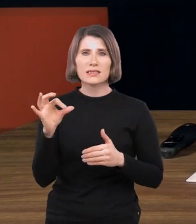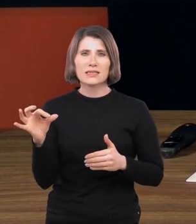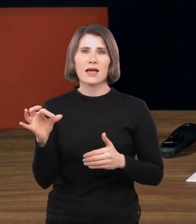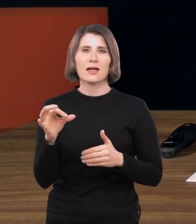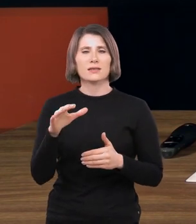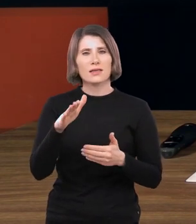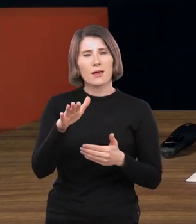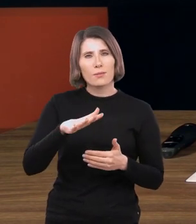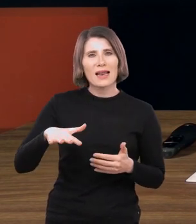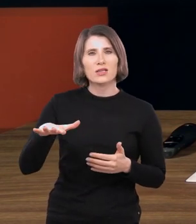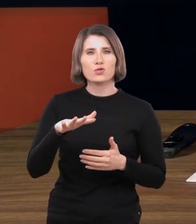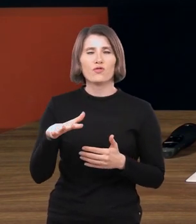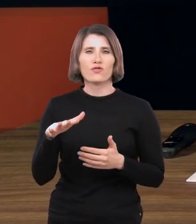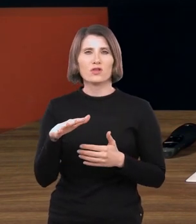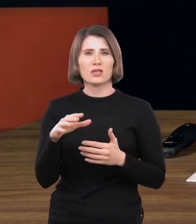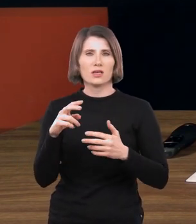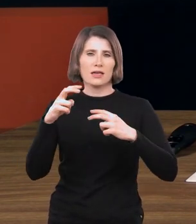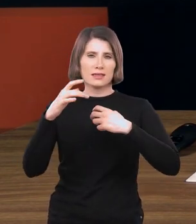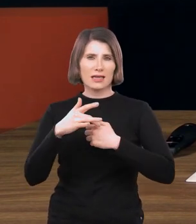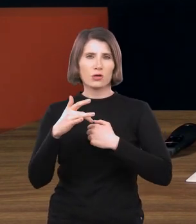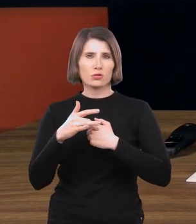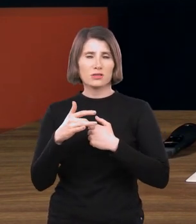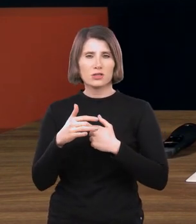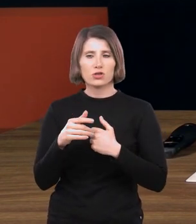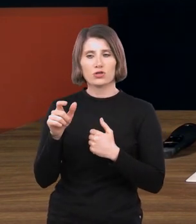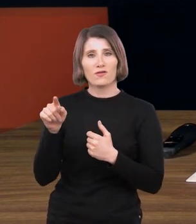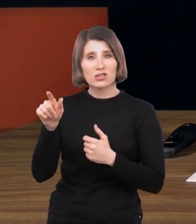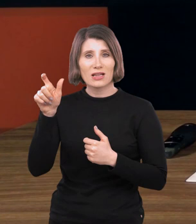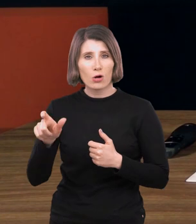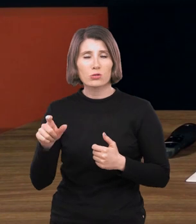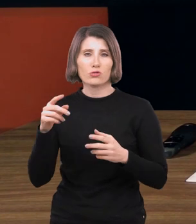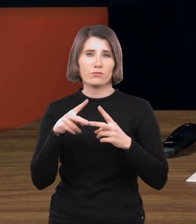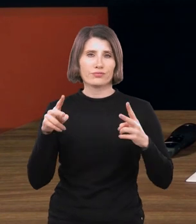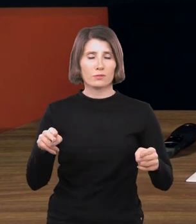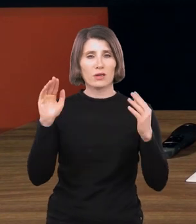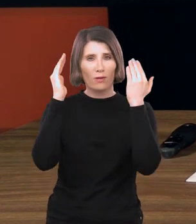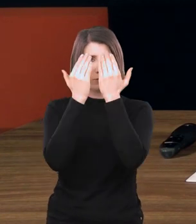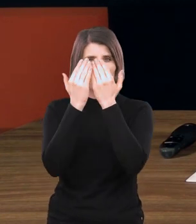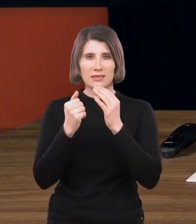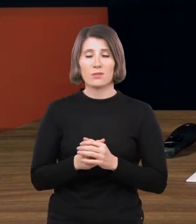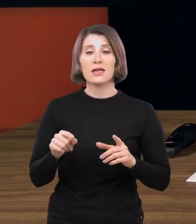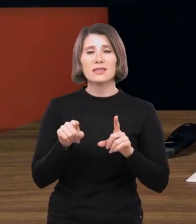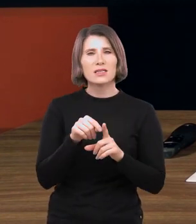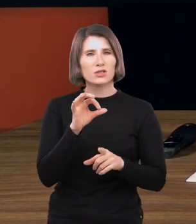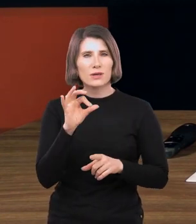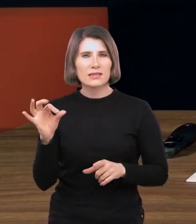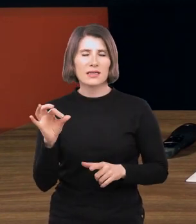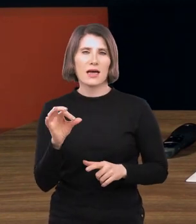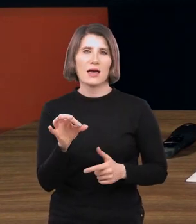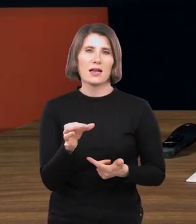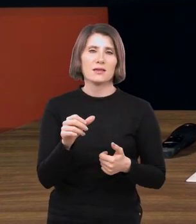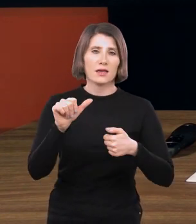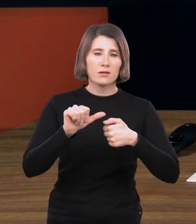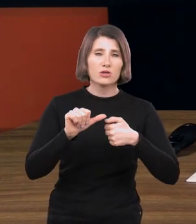diagnostycznych dedykowanych osobom ze spektrum zaburzeń autystycznych. Są specjalne terapeutyczne punkty przedszkolne